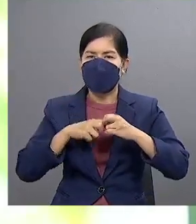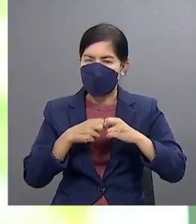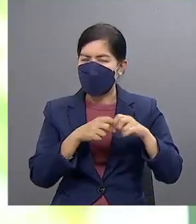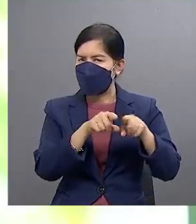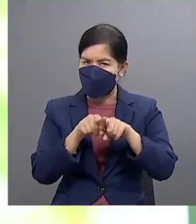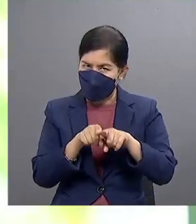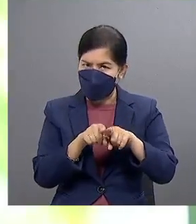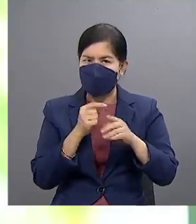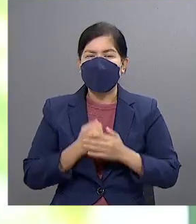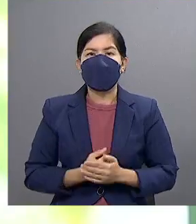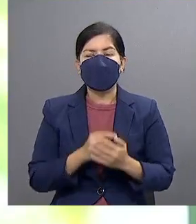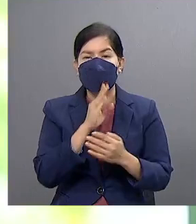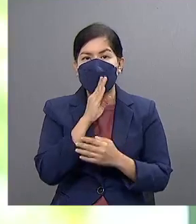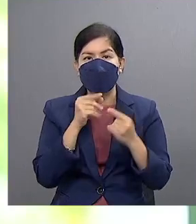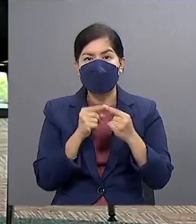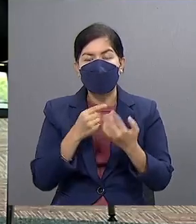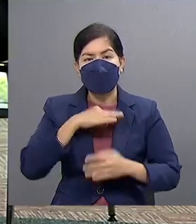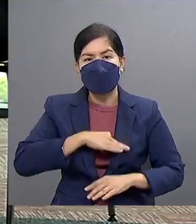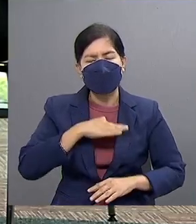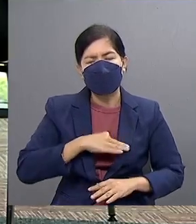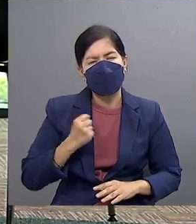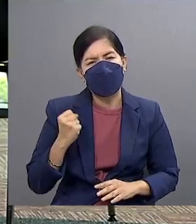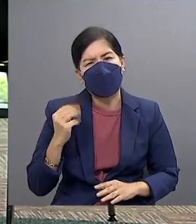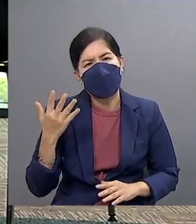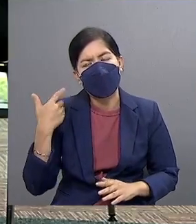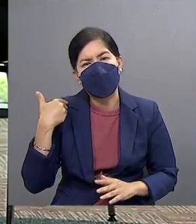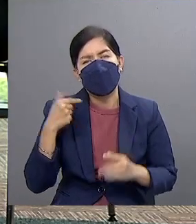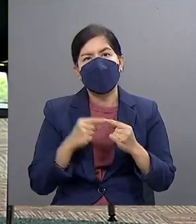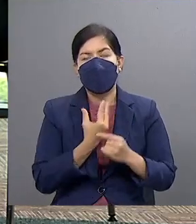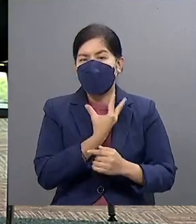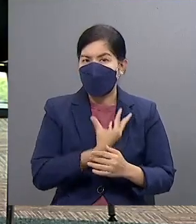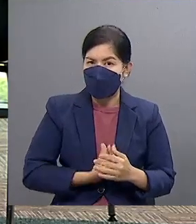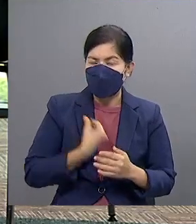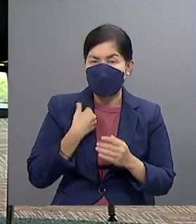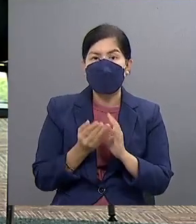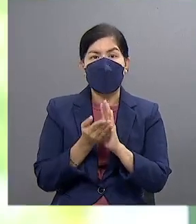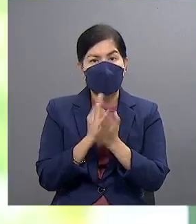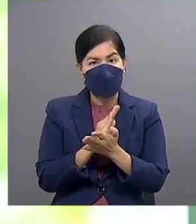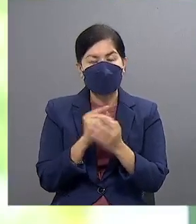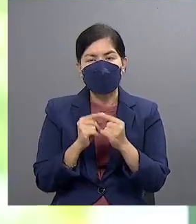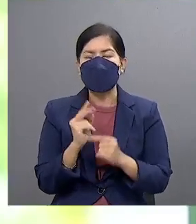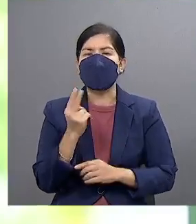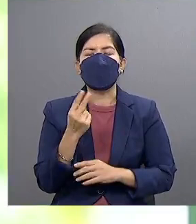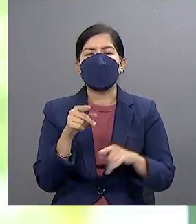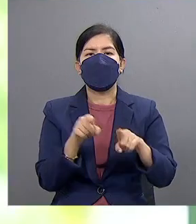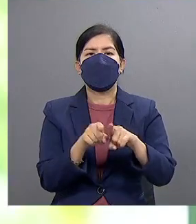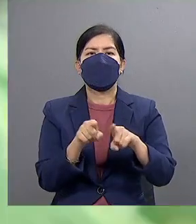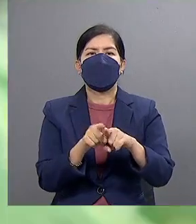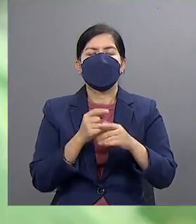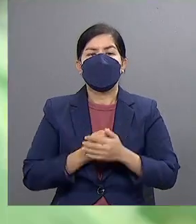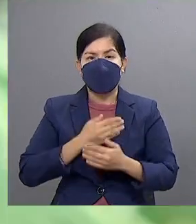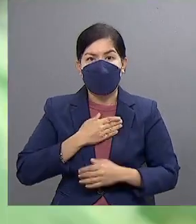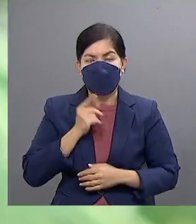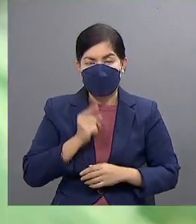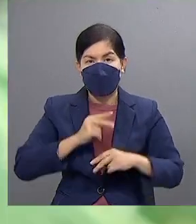ต่อมหมวกไตล้าก็ทำให้รู้สึกซึมเศร้าหรือซึมเศร้าก็อาจจะมาจากต่อมหมวกไต ทำงานหนัก อาจจะมาจากอันนี้ได้เพราะฉะนั้นอาจจะต้องตรวจดูให้ดีครับ วัน